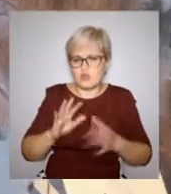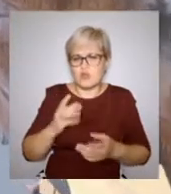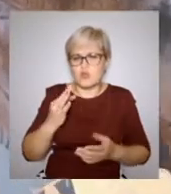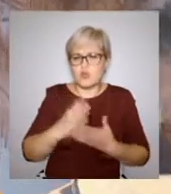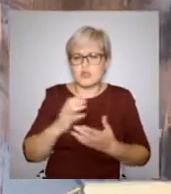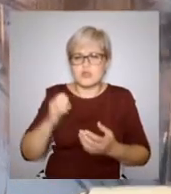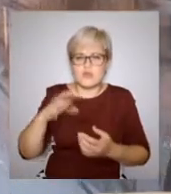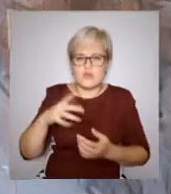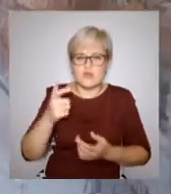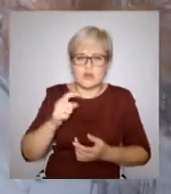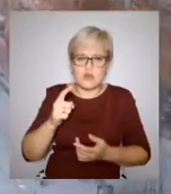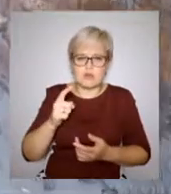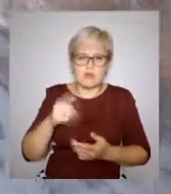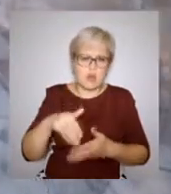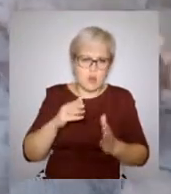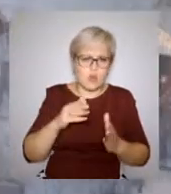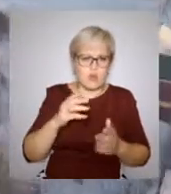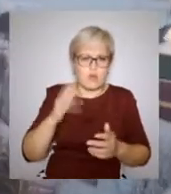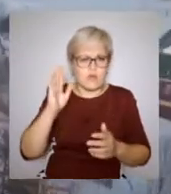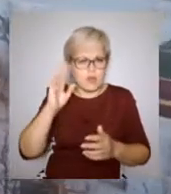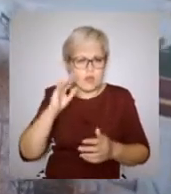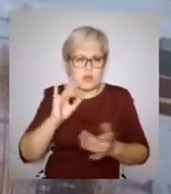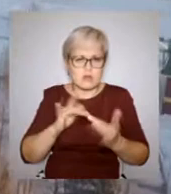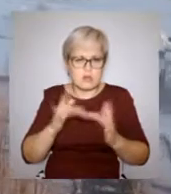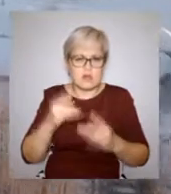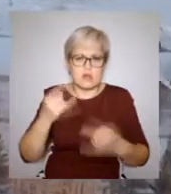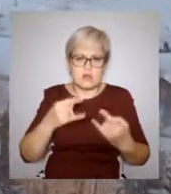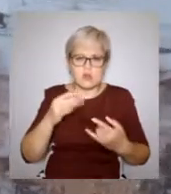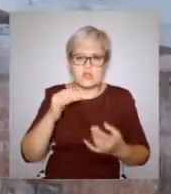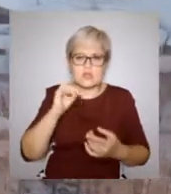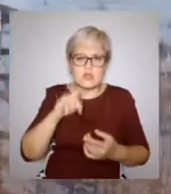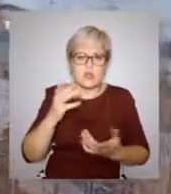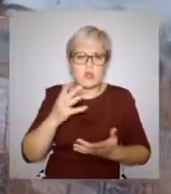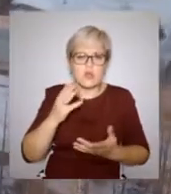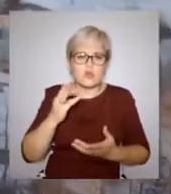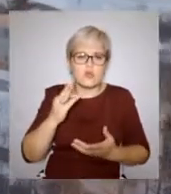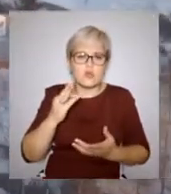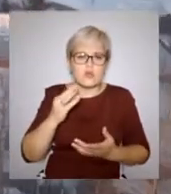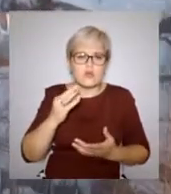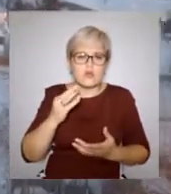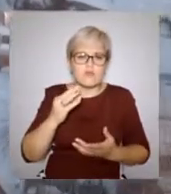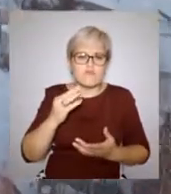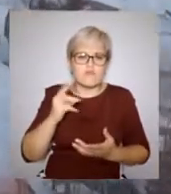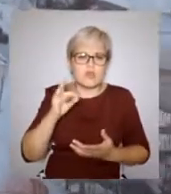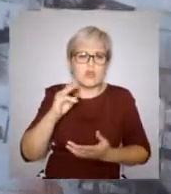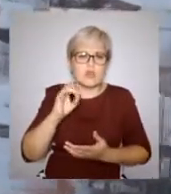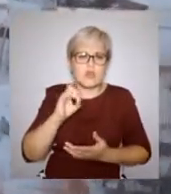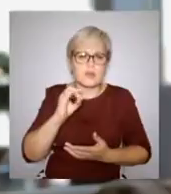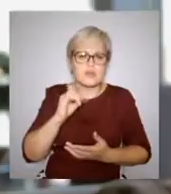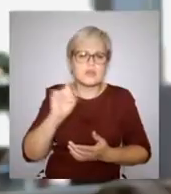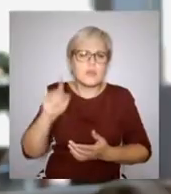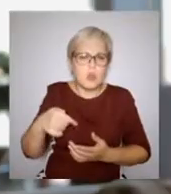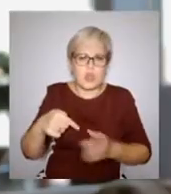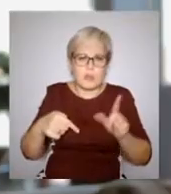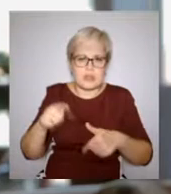знаете такой вот какой-то потребительского отношения им еще больше много я конечно вот благодарен своей